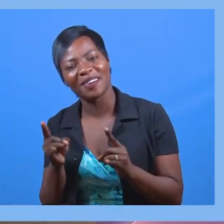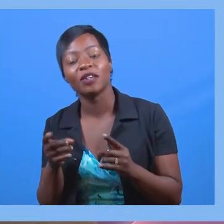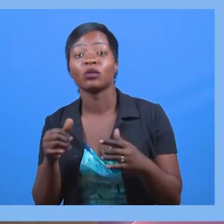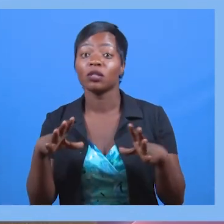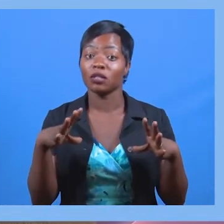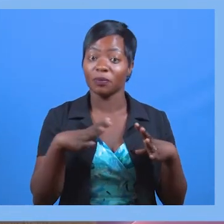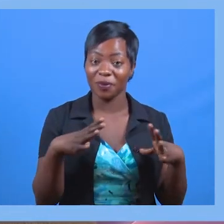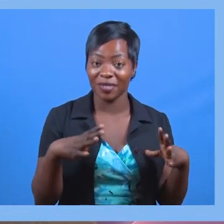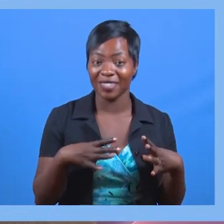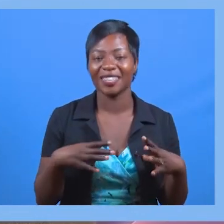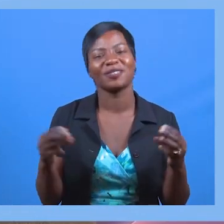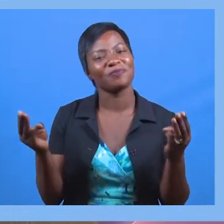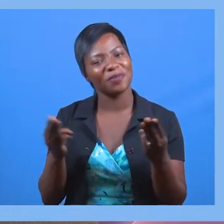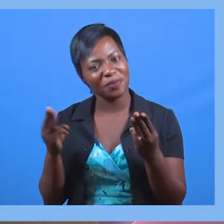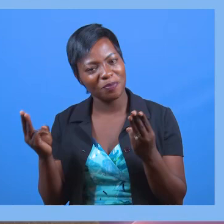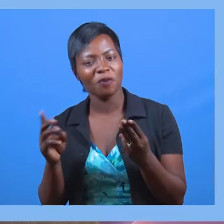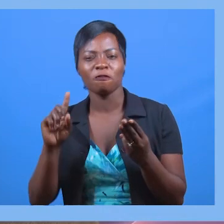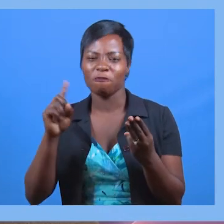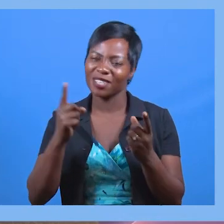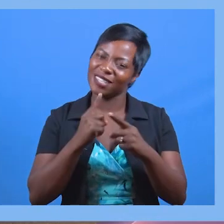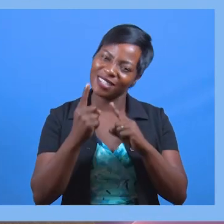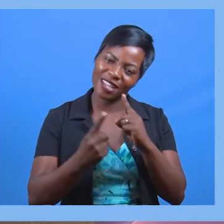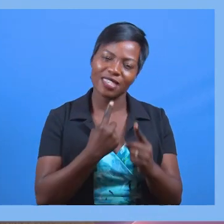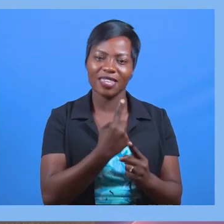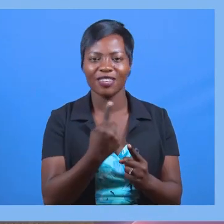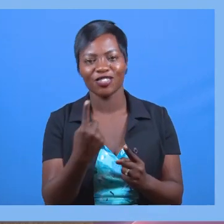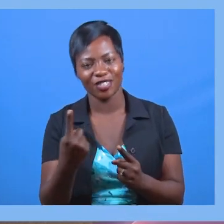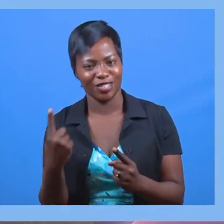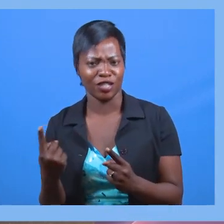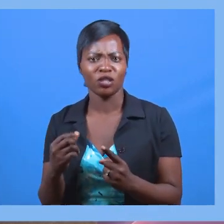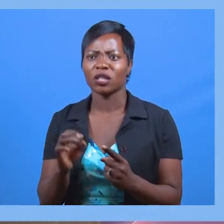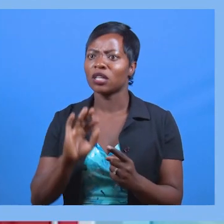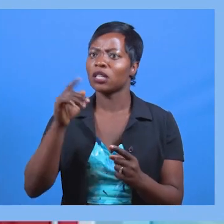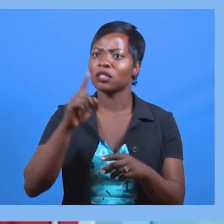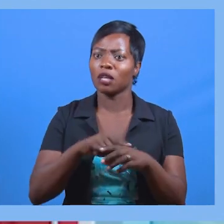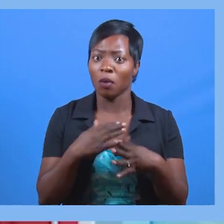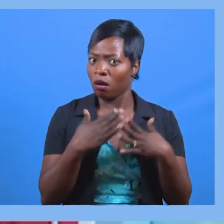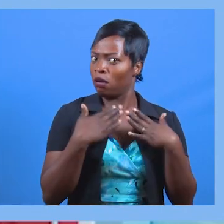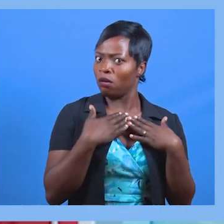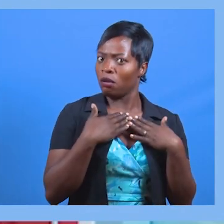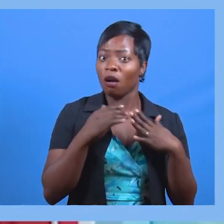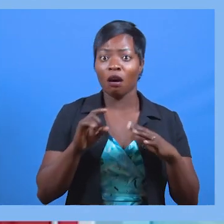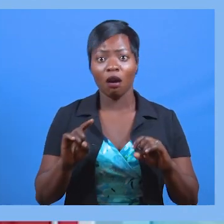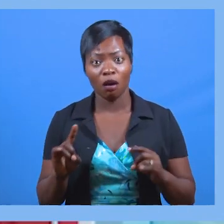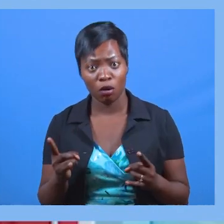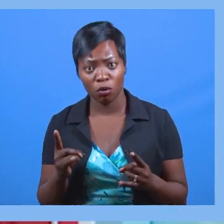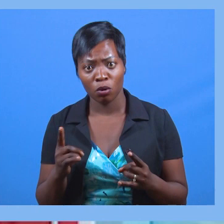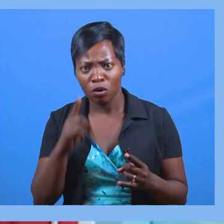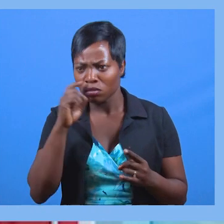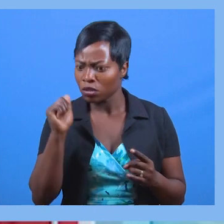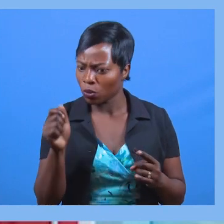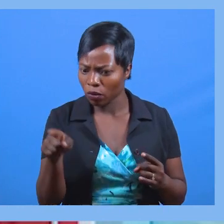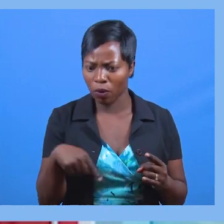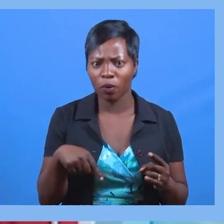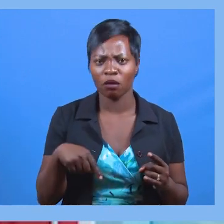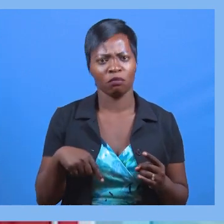zvakanaka kuti vanhu vange vanotaurirana vachizivisana, kuitira kuti isazova kunzi surprise sekuru vauya pamwe